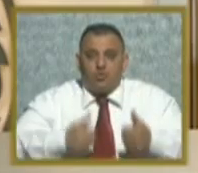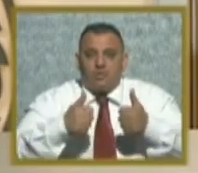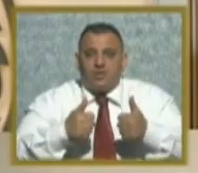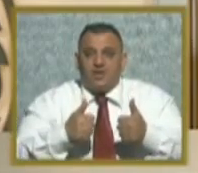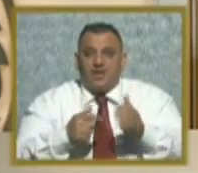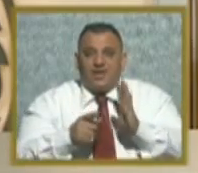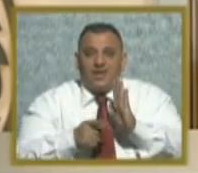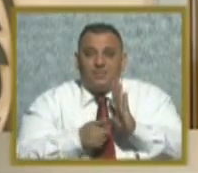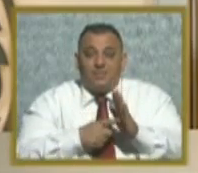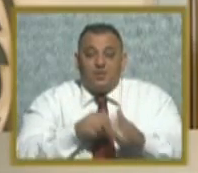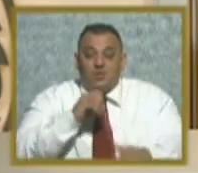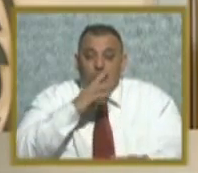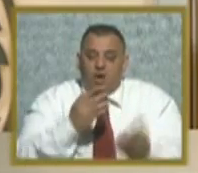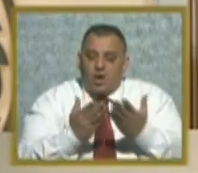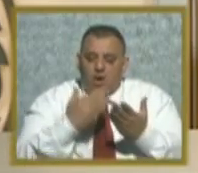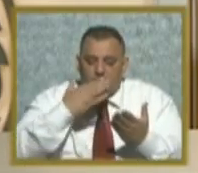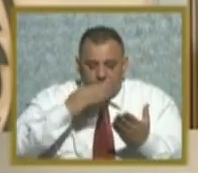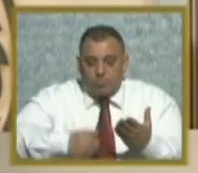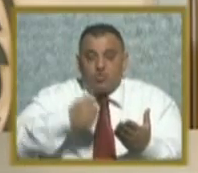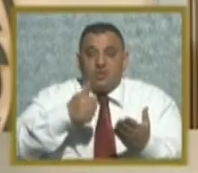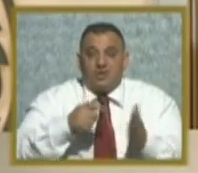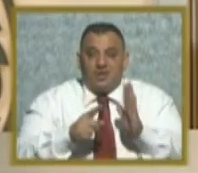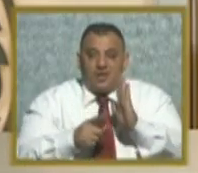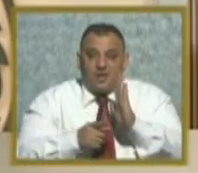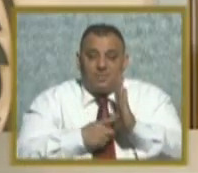حتى لو كنت على جنابة تقرأها الحمد لله، لأن